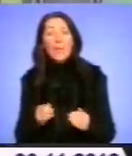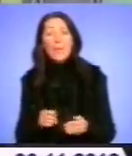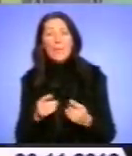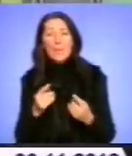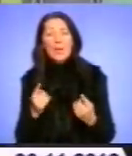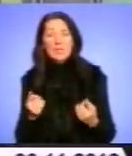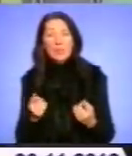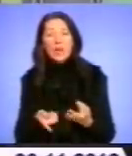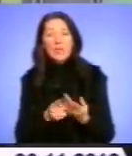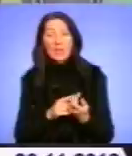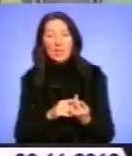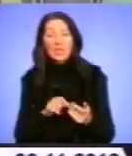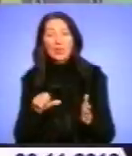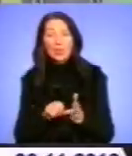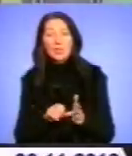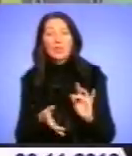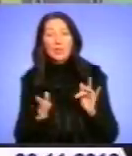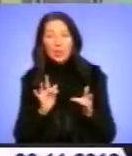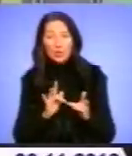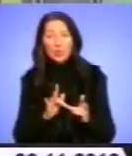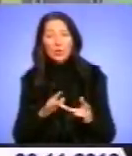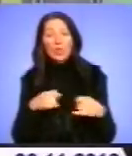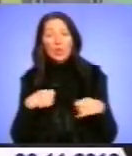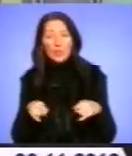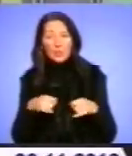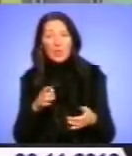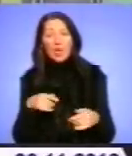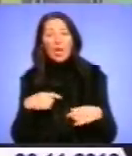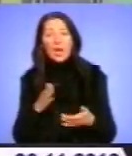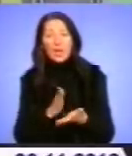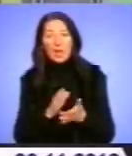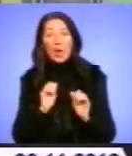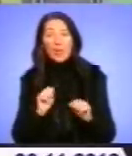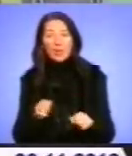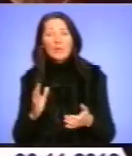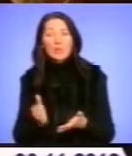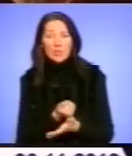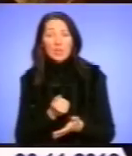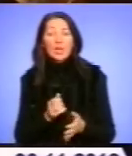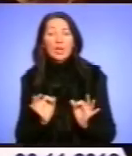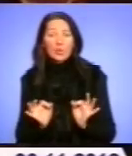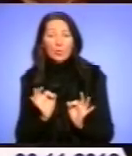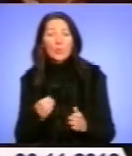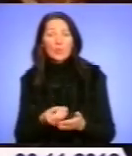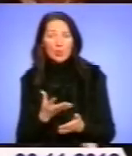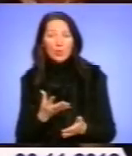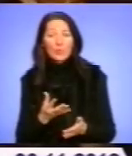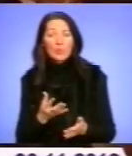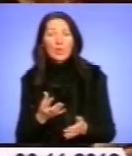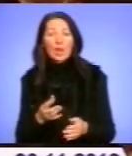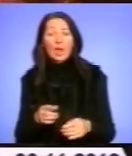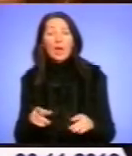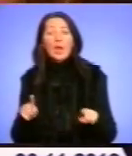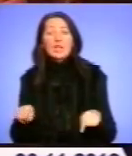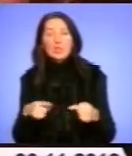учасників електронної біржової системи торгівлі дає можливість знайти саме оптимальну ціну. Центр експортного потенціалу області